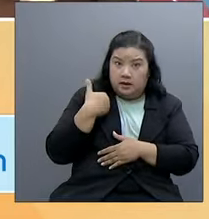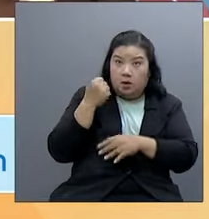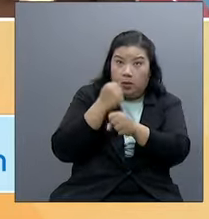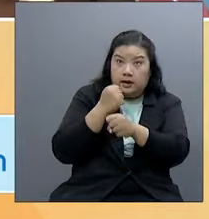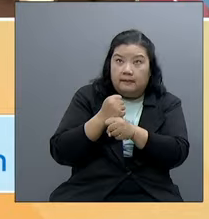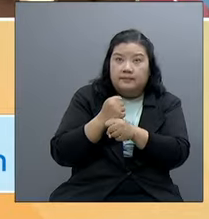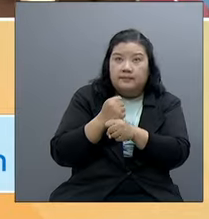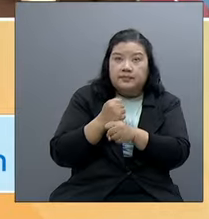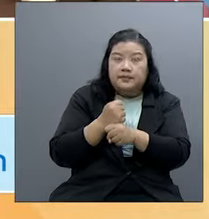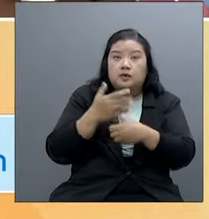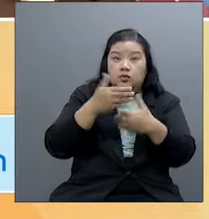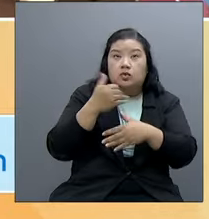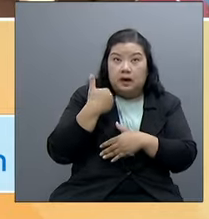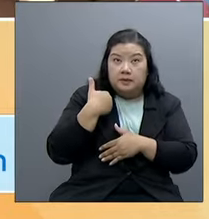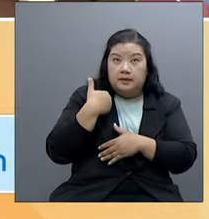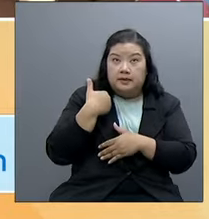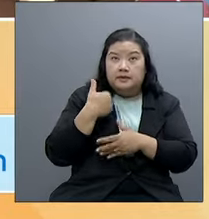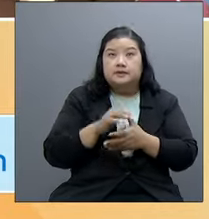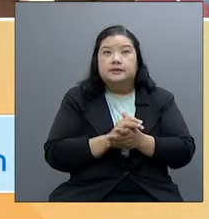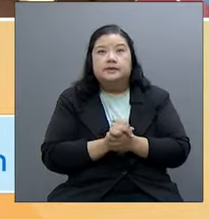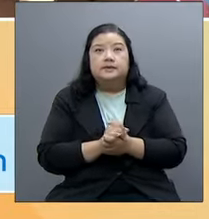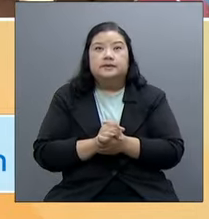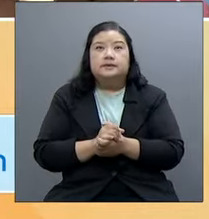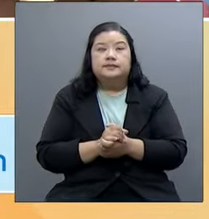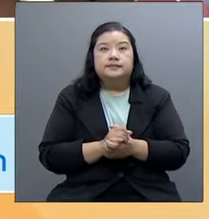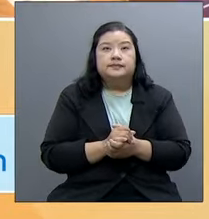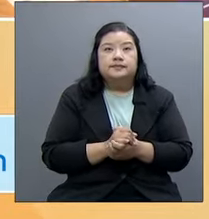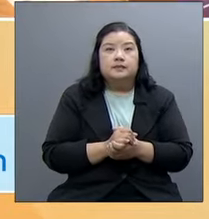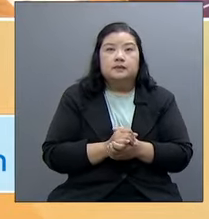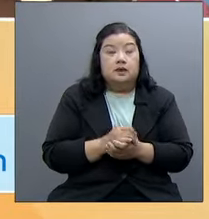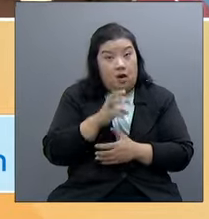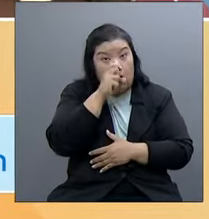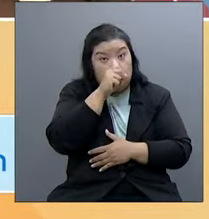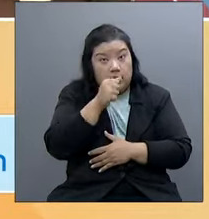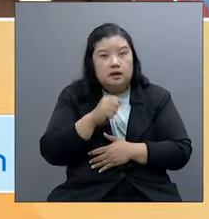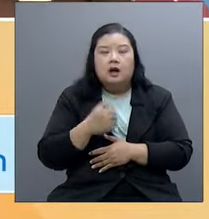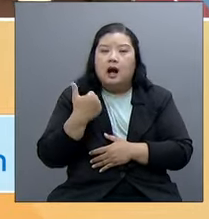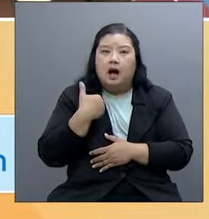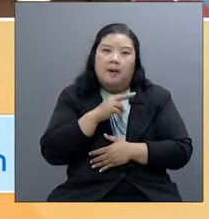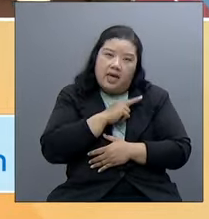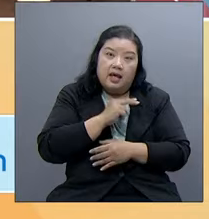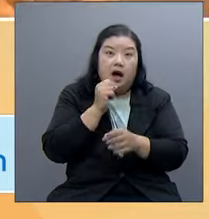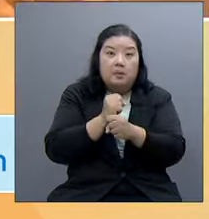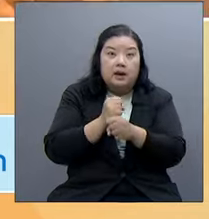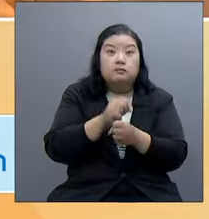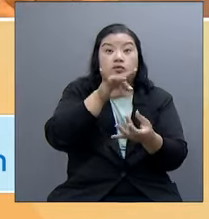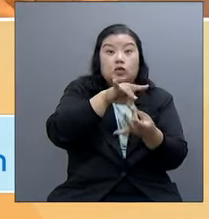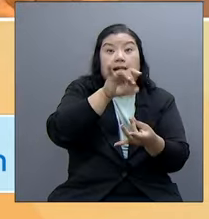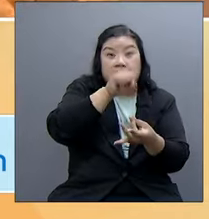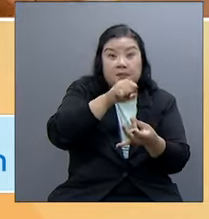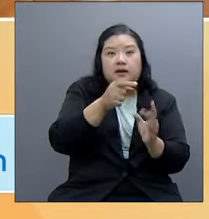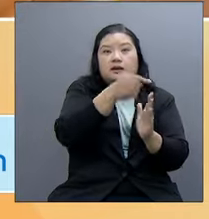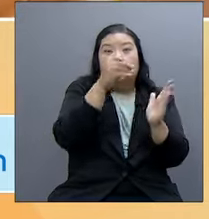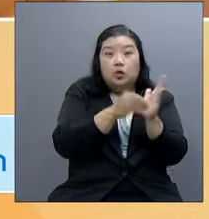หนจะไม่อมน้มแลมนจะขนส่ได้ไเขาเอมาอุ่น มาอเมาอบรมร้อนเองอ Lanc เป็อทางนงนะ